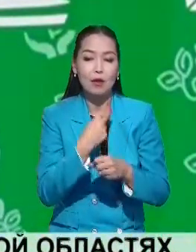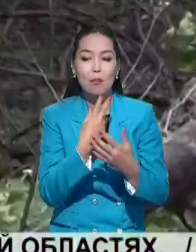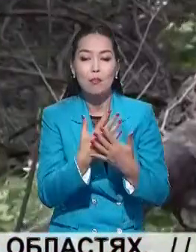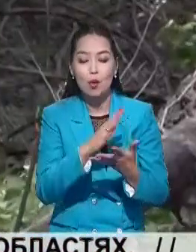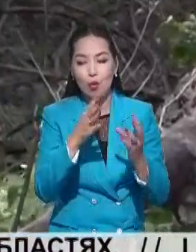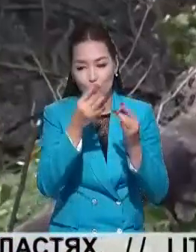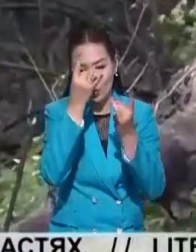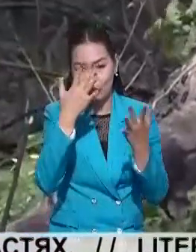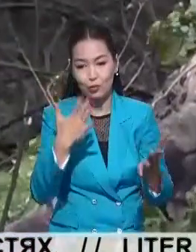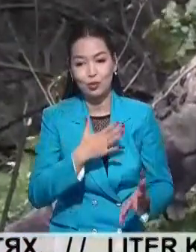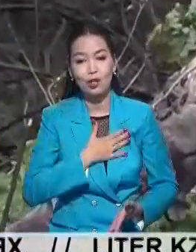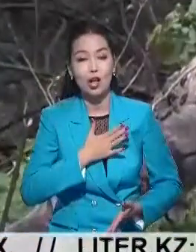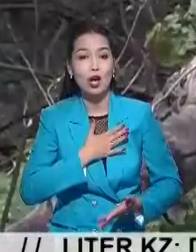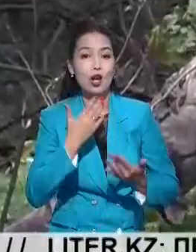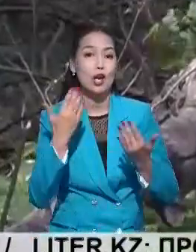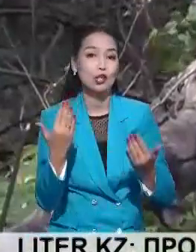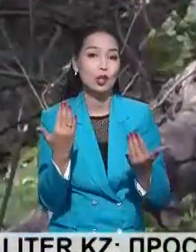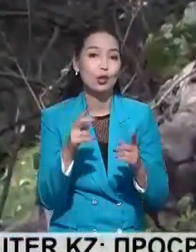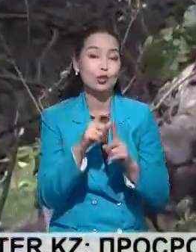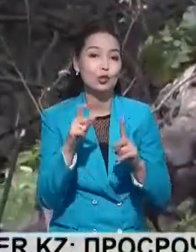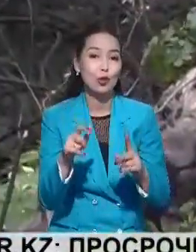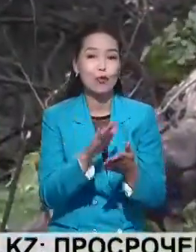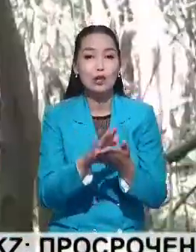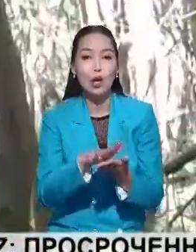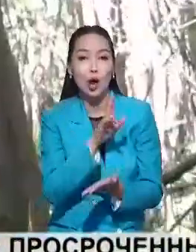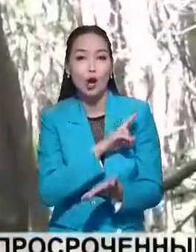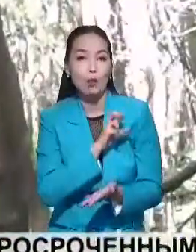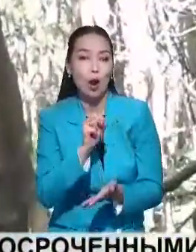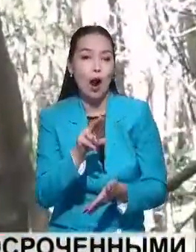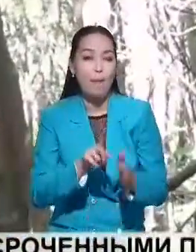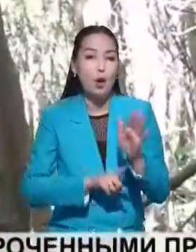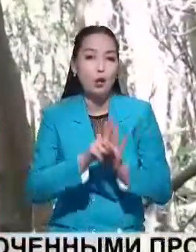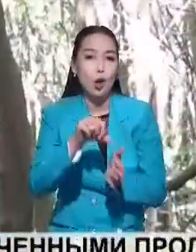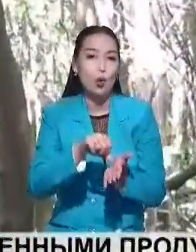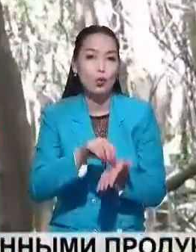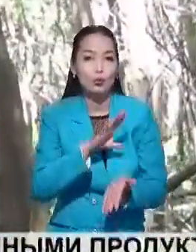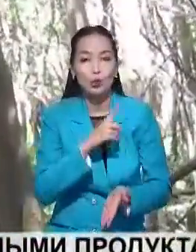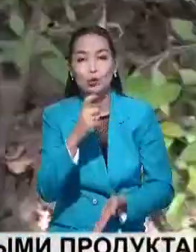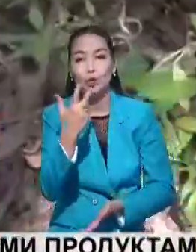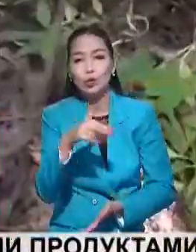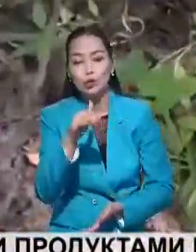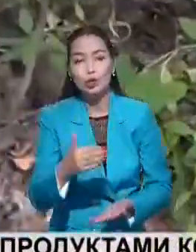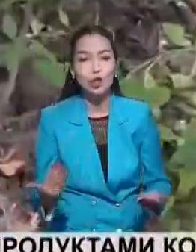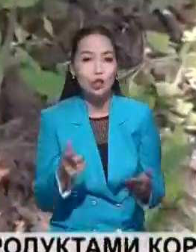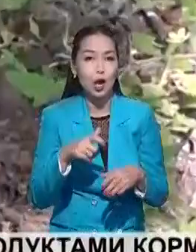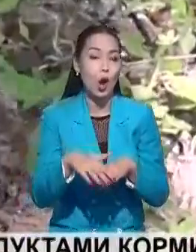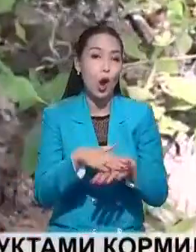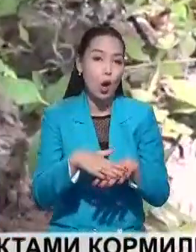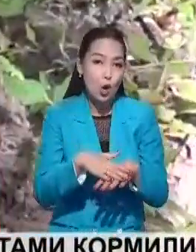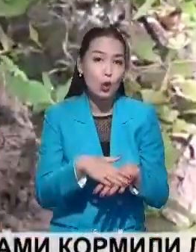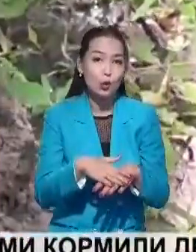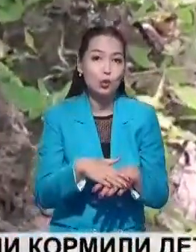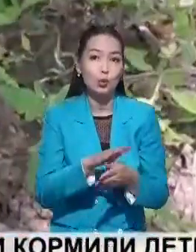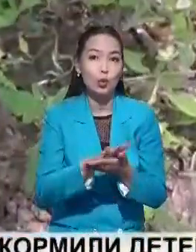культуры. К слову, в санитарных работах с апреля приняли участие более 130 тысяч жителей региона. Убранные территории